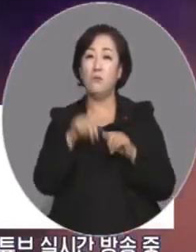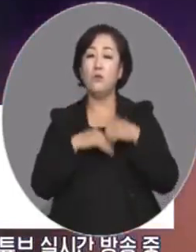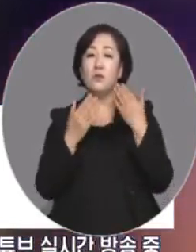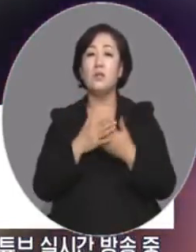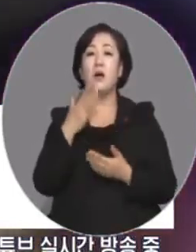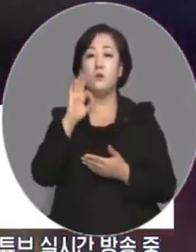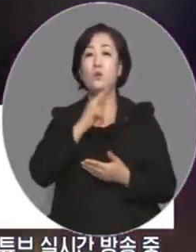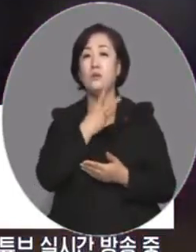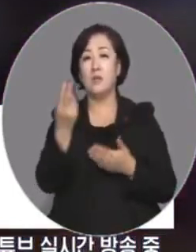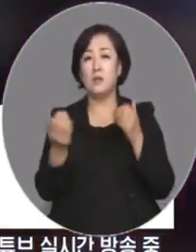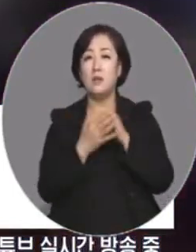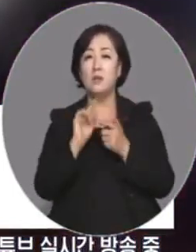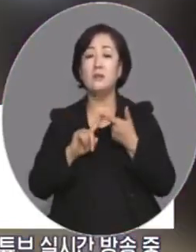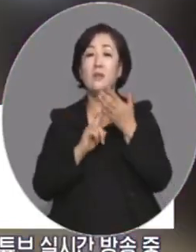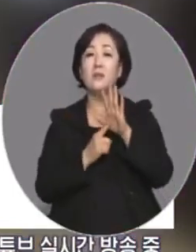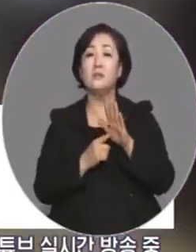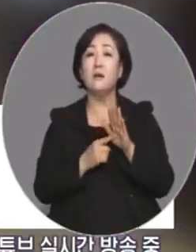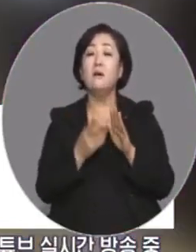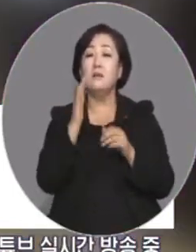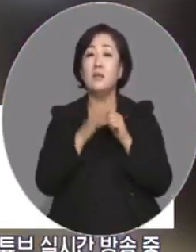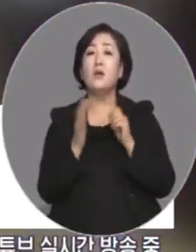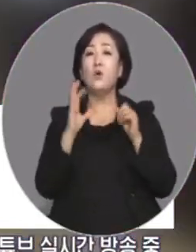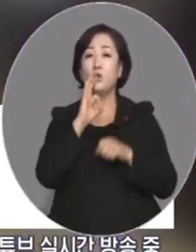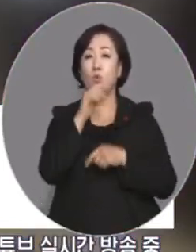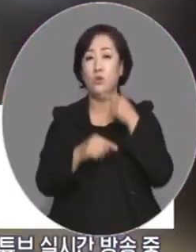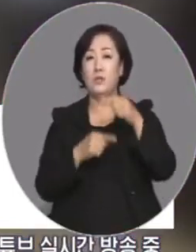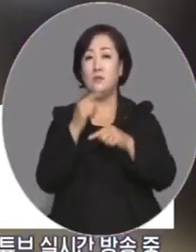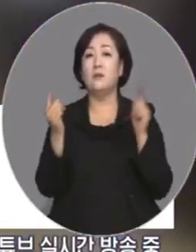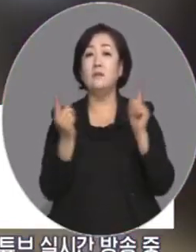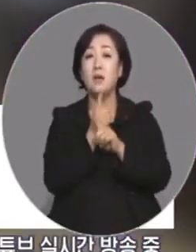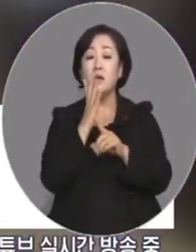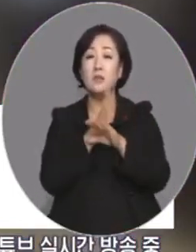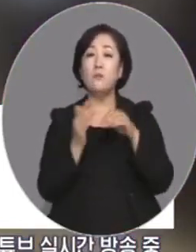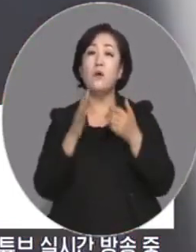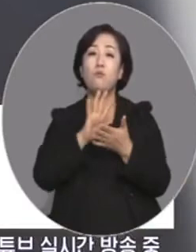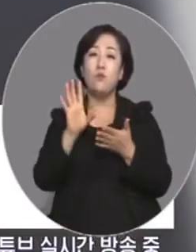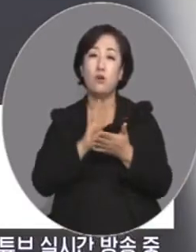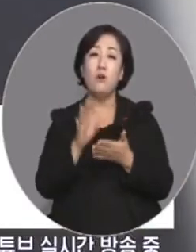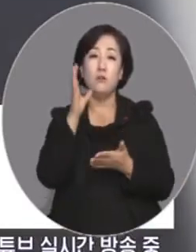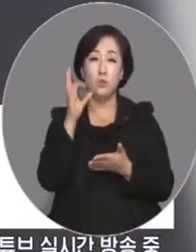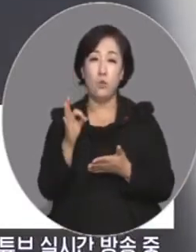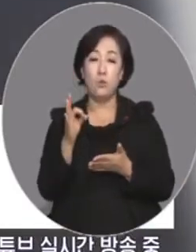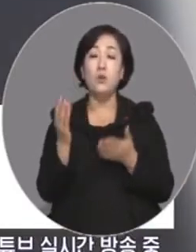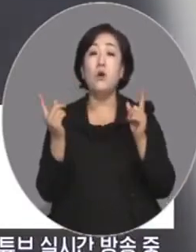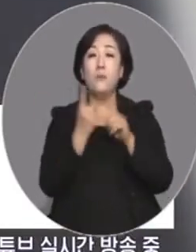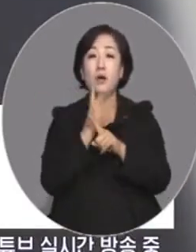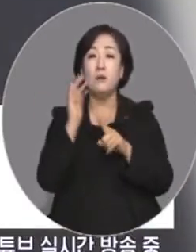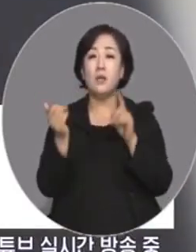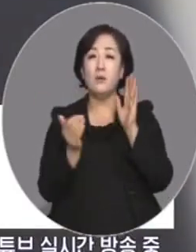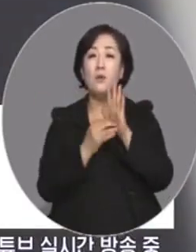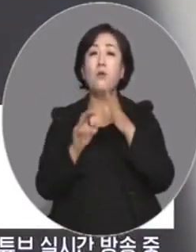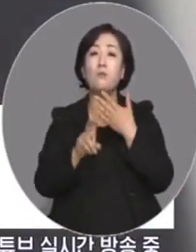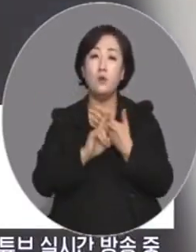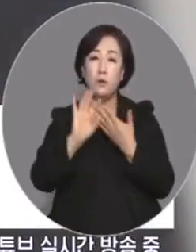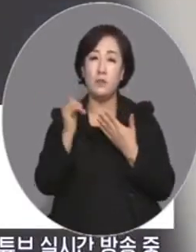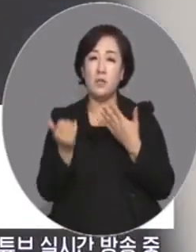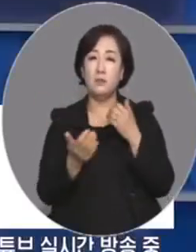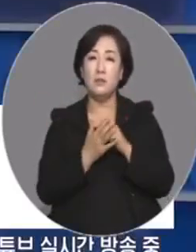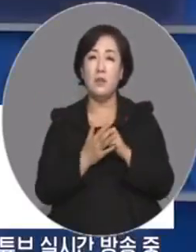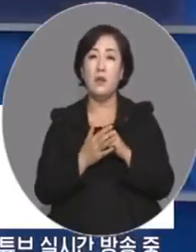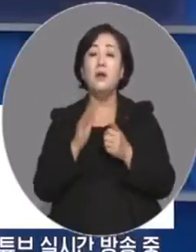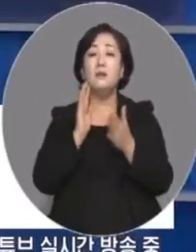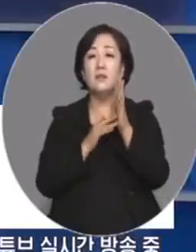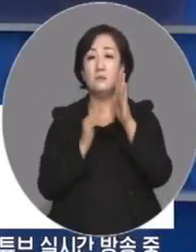사람도 있을 텐데 그렇겠죠? 이 칩을 이제 환전을 해주면 그러니까 돈이나 물건으로 바꿔주면 이제 불법이 되는 건데 그런